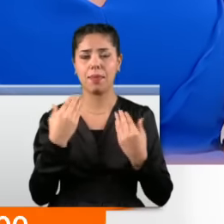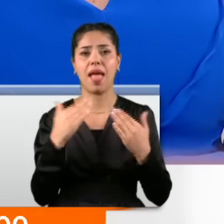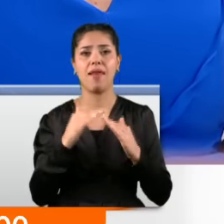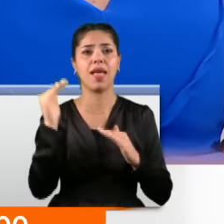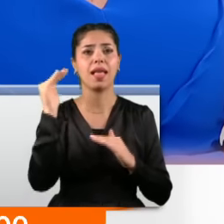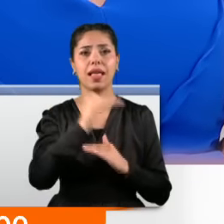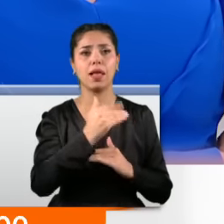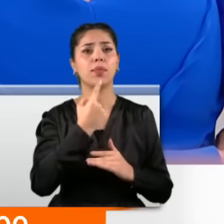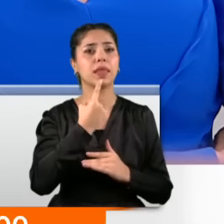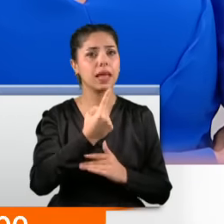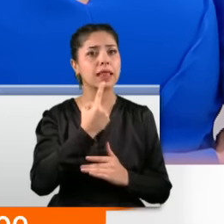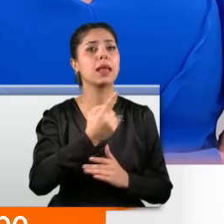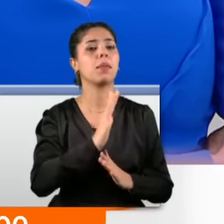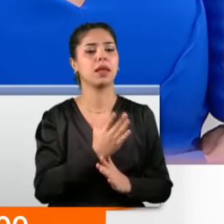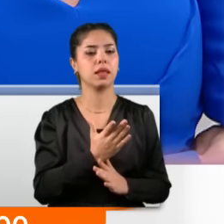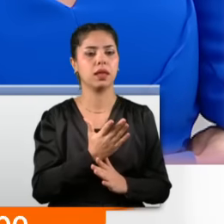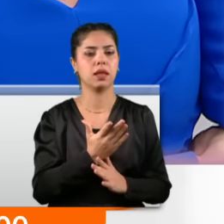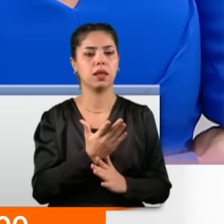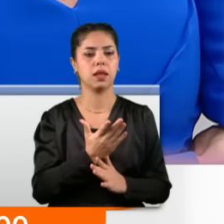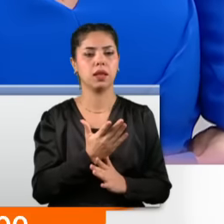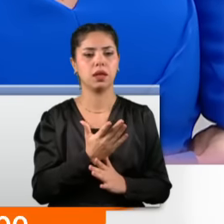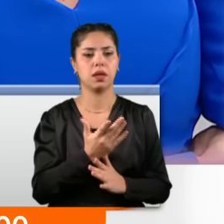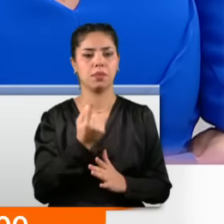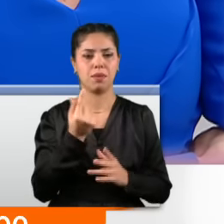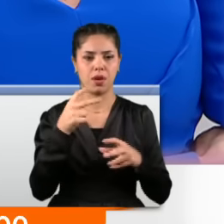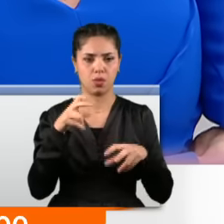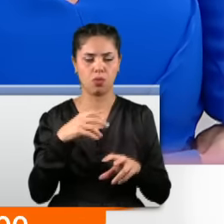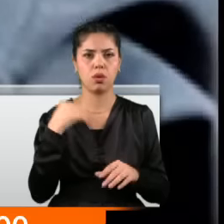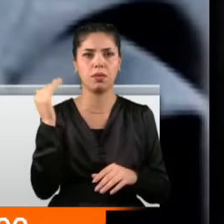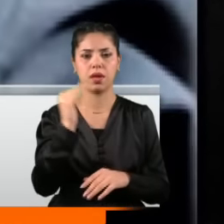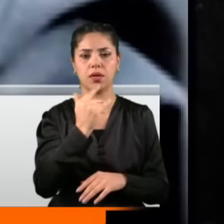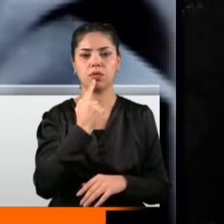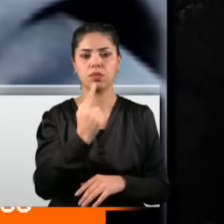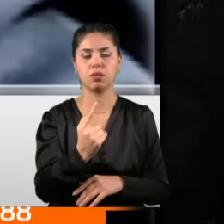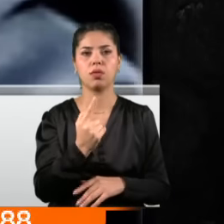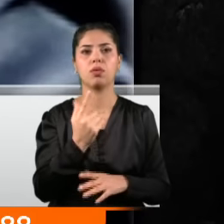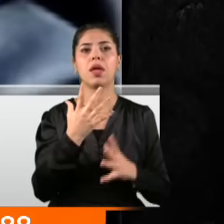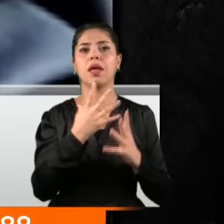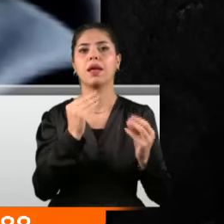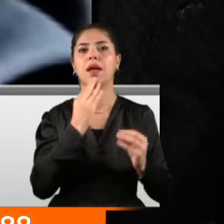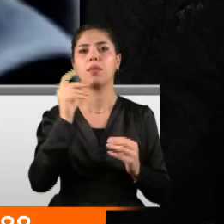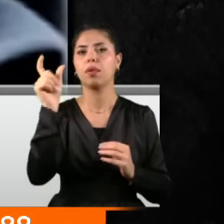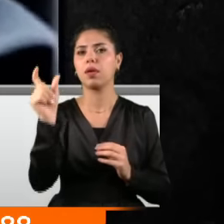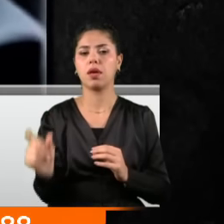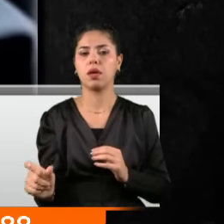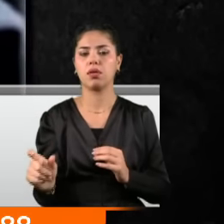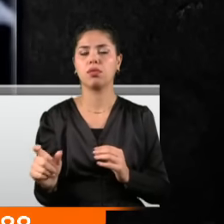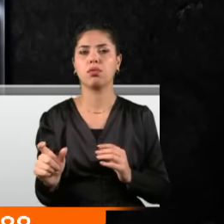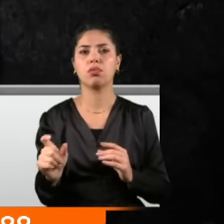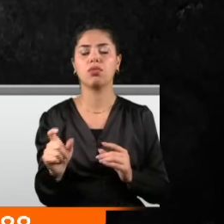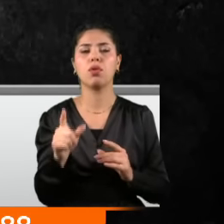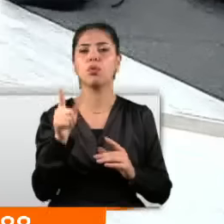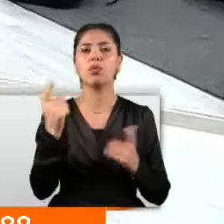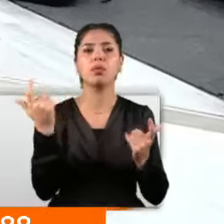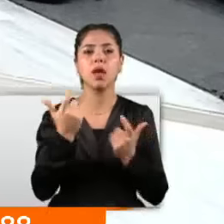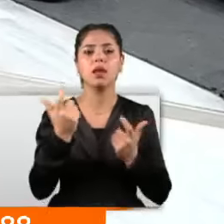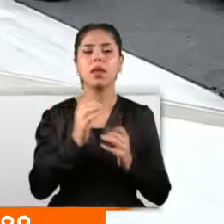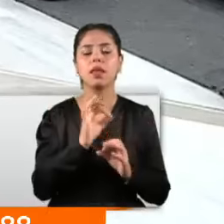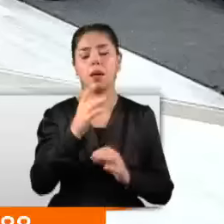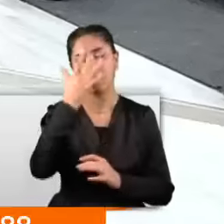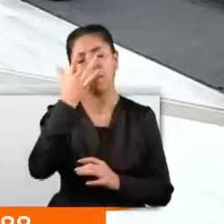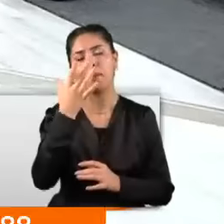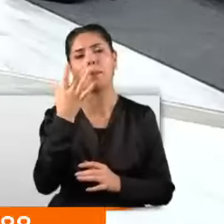geliyorum dedi mi demedi mi? Dedi. Biraz daha oturayım geleceğim dedi bana. Ancak kayıp gencin akıbeti yine netlik kazanmadı.